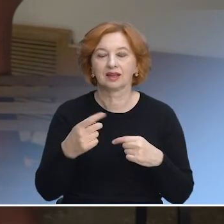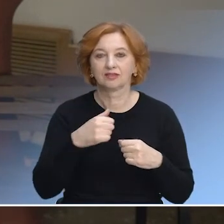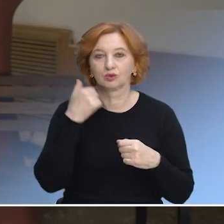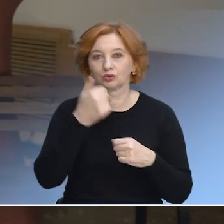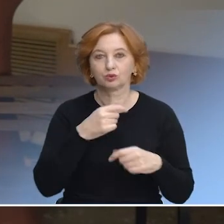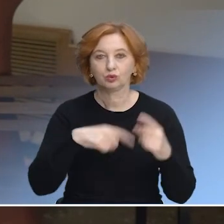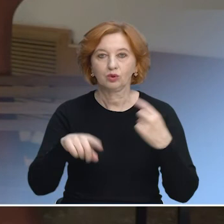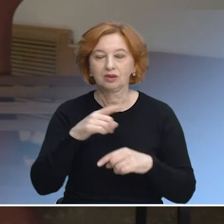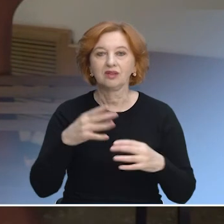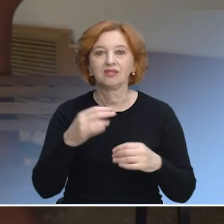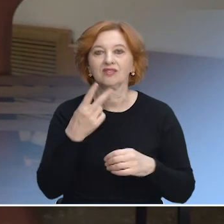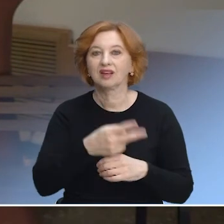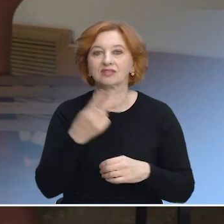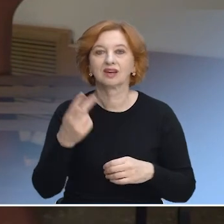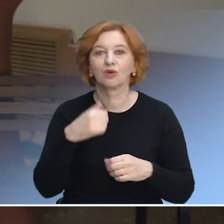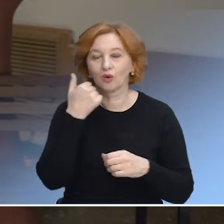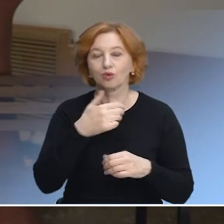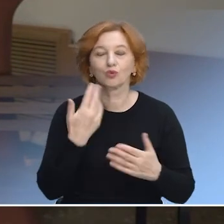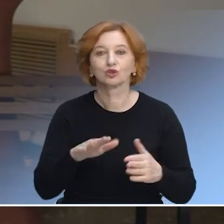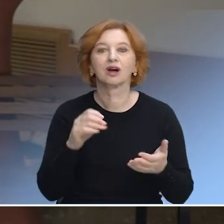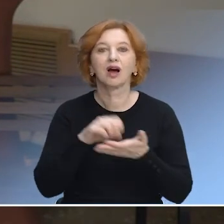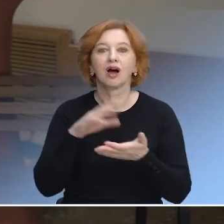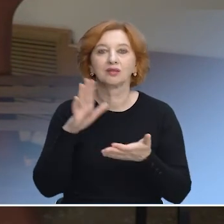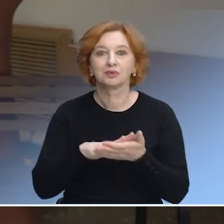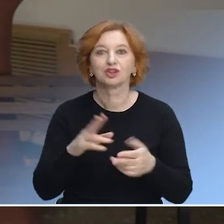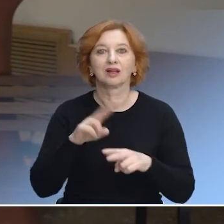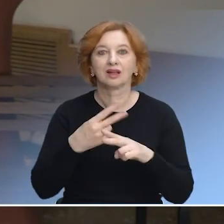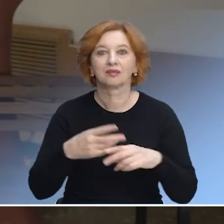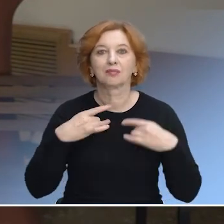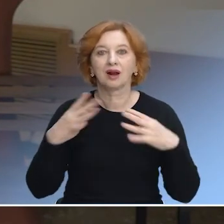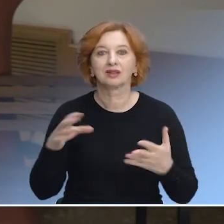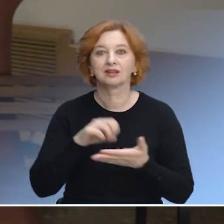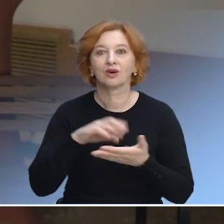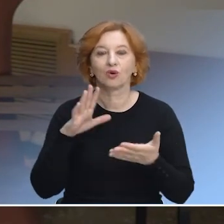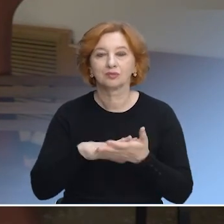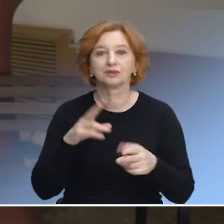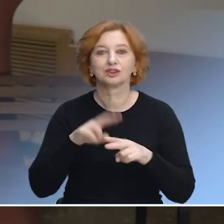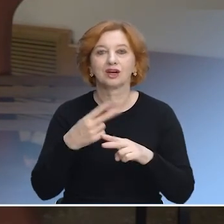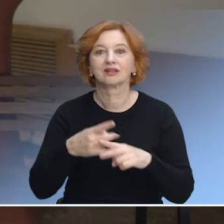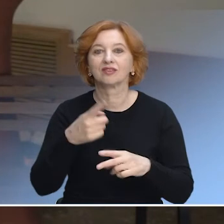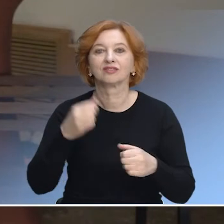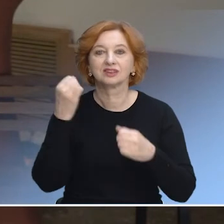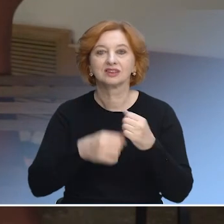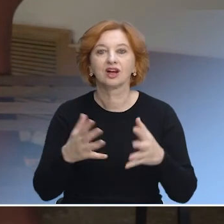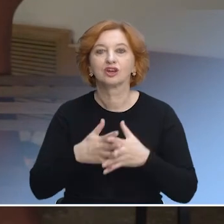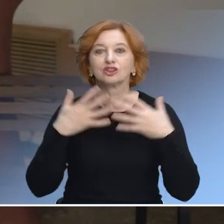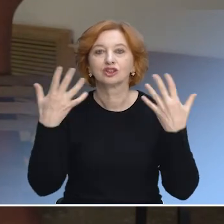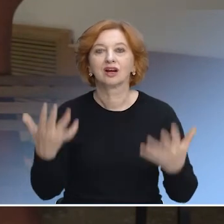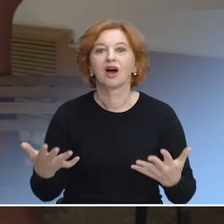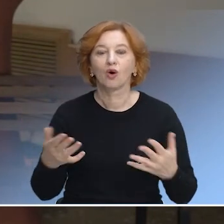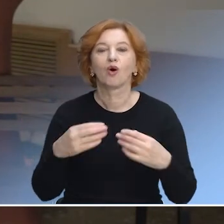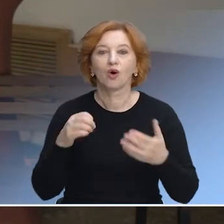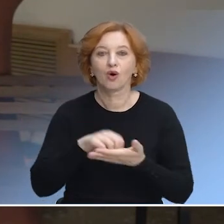этом году 21 год, в нашей стране празднуется, отмечается. Мы всегда широко отмечали